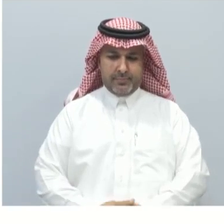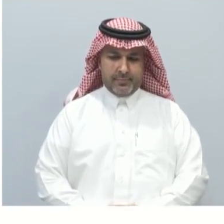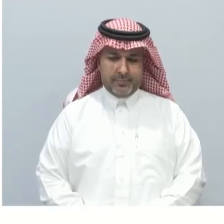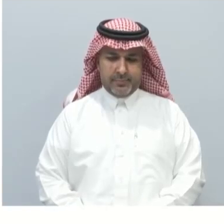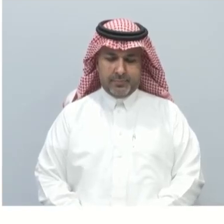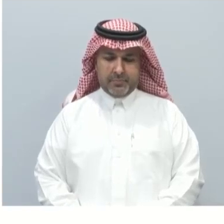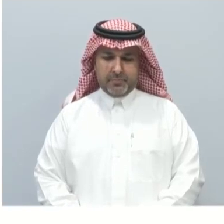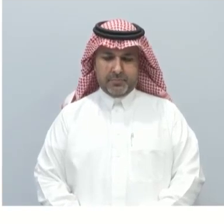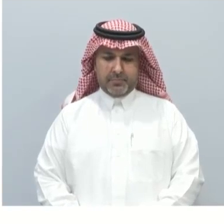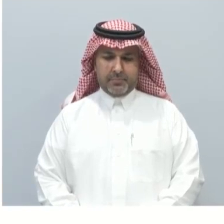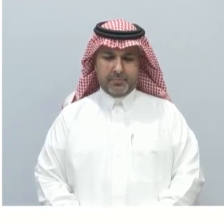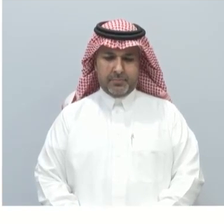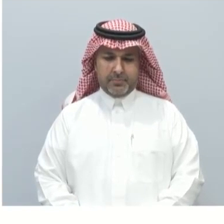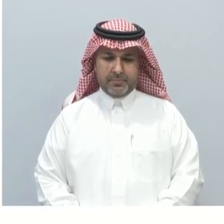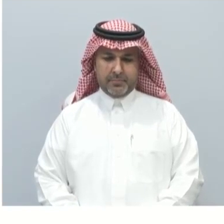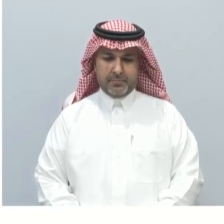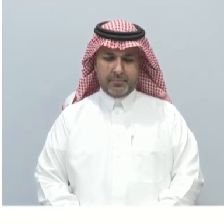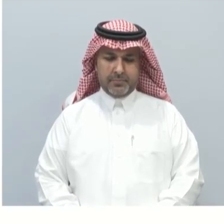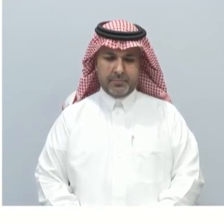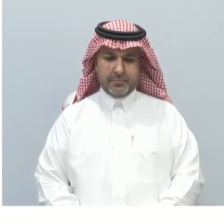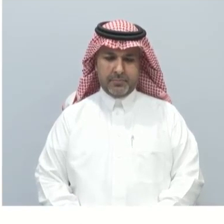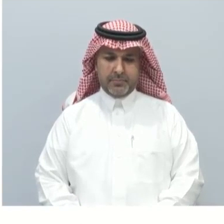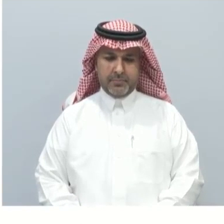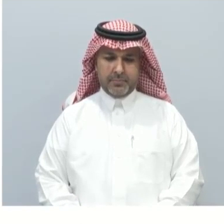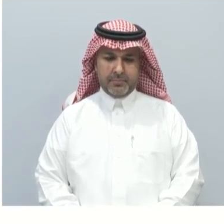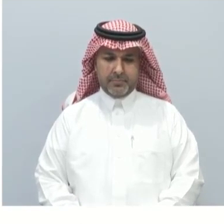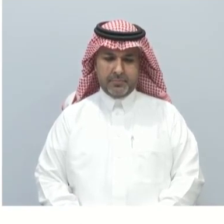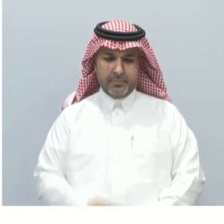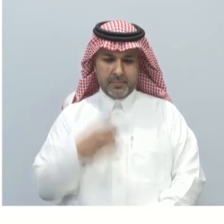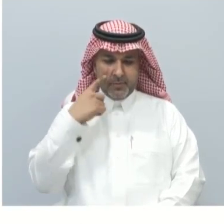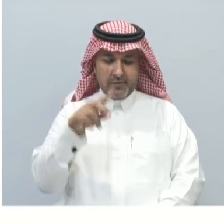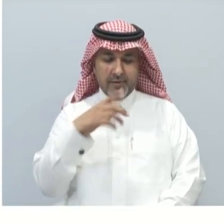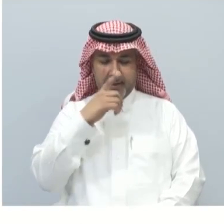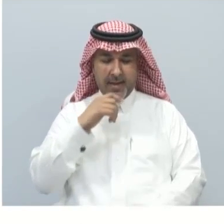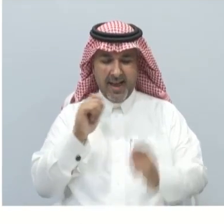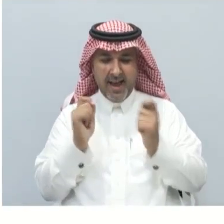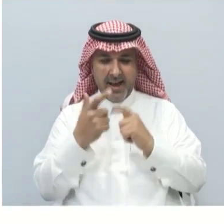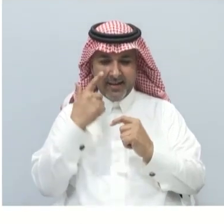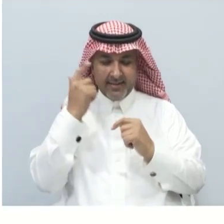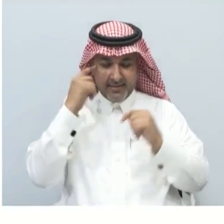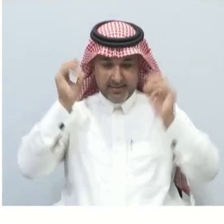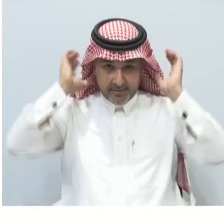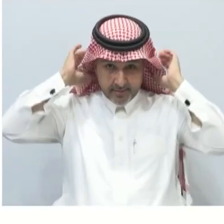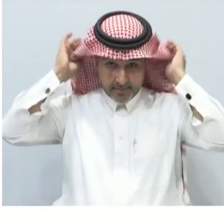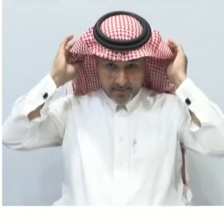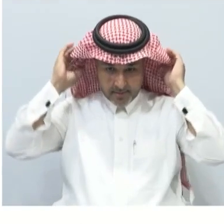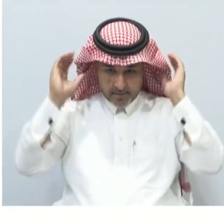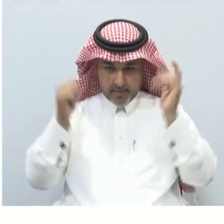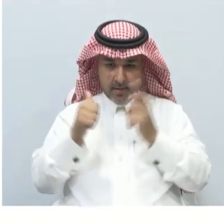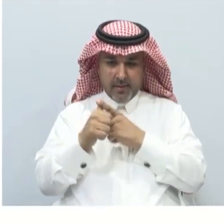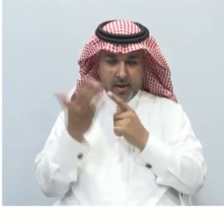اسفل بالنسبه للانعكاس عندي نوعين من الانعكاس عندي قلنا اذا كان عندي